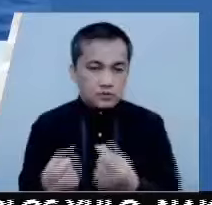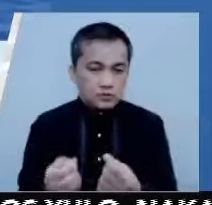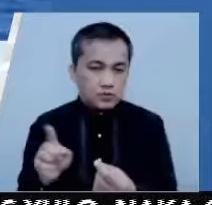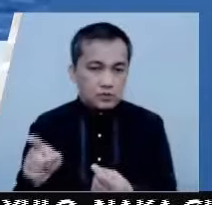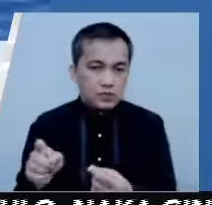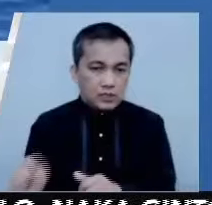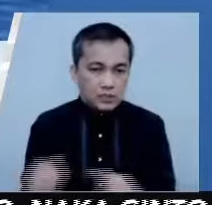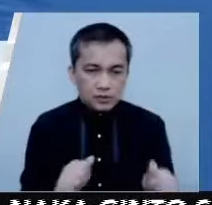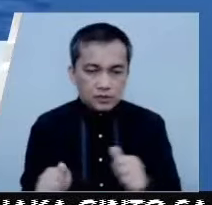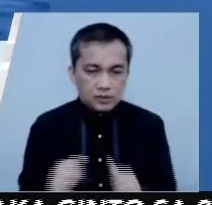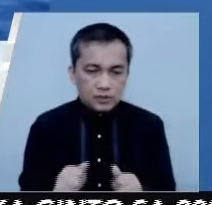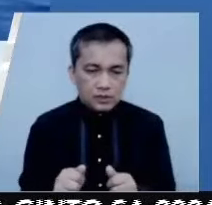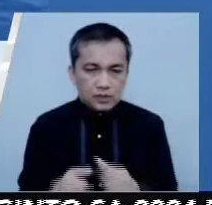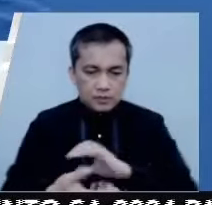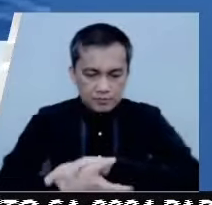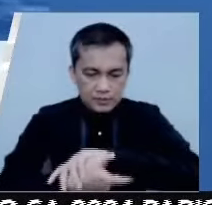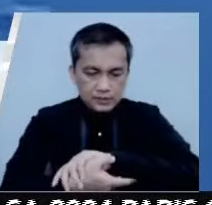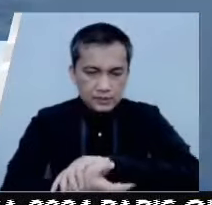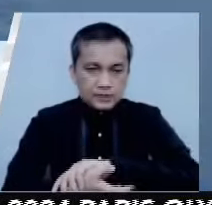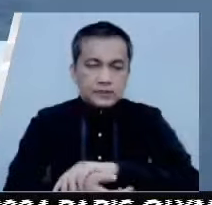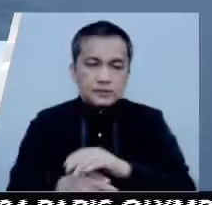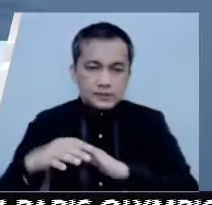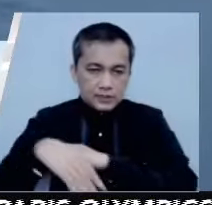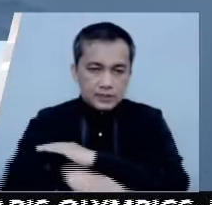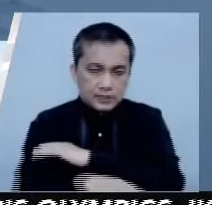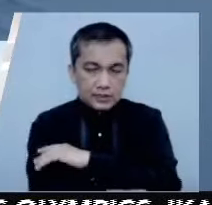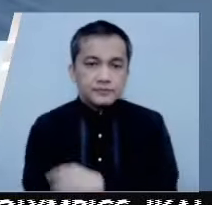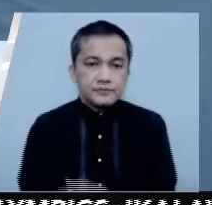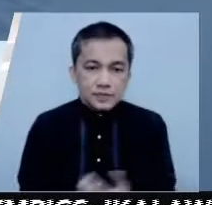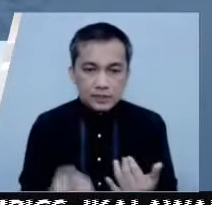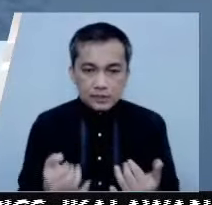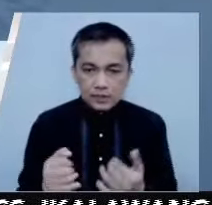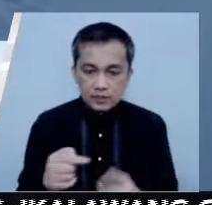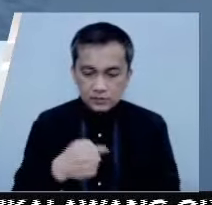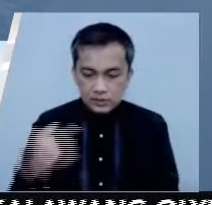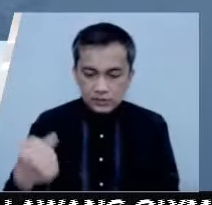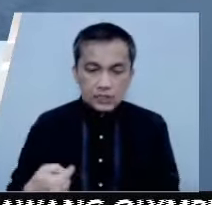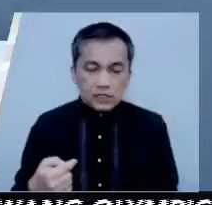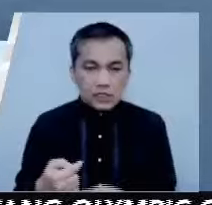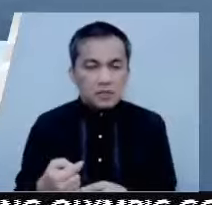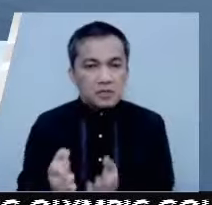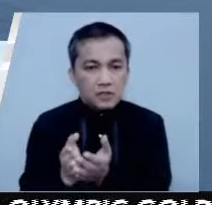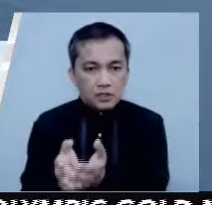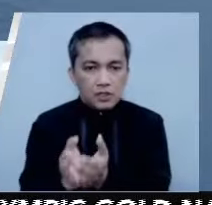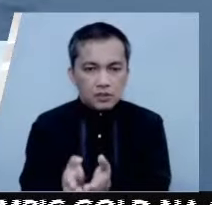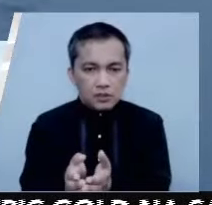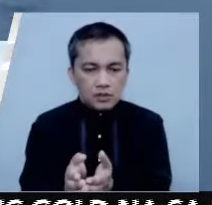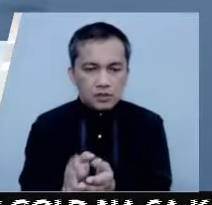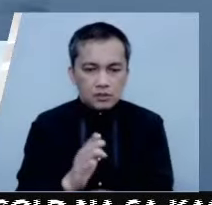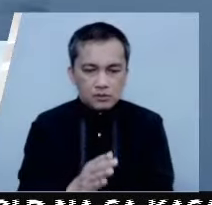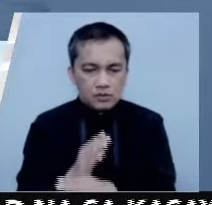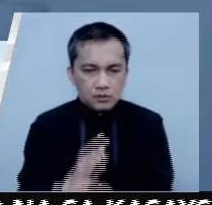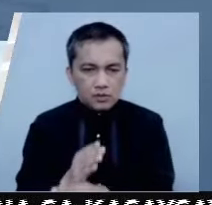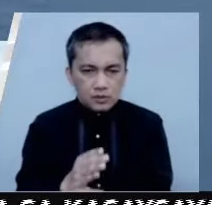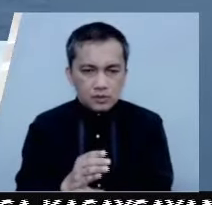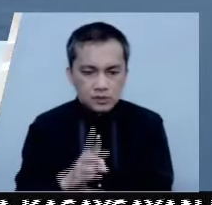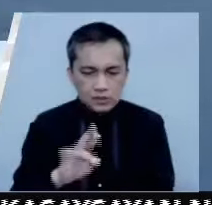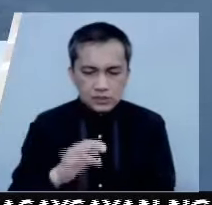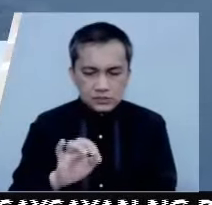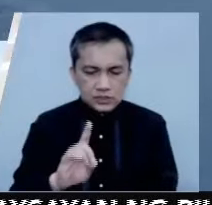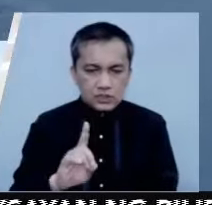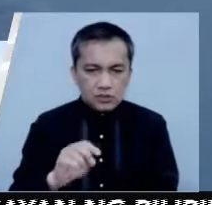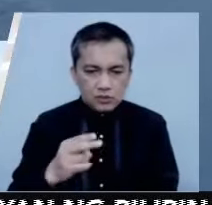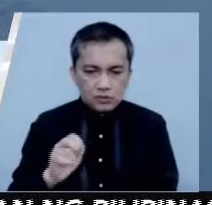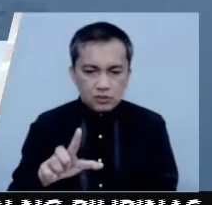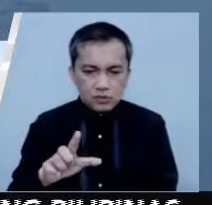aktibidad na bayanihan sa karagatan. Sa ngayon, may ilang China Coast Guard vessel na raw na nahaharang ang rigid hull inflatable boats ng